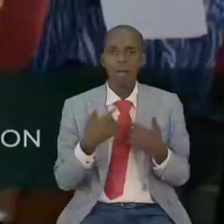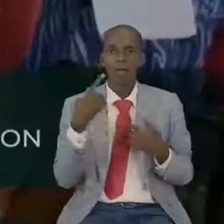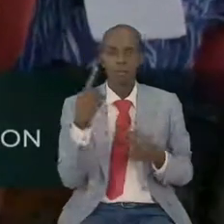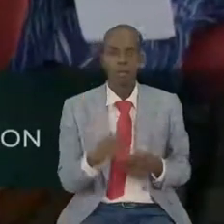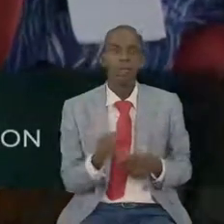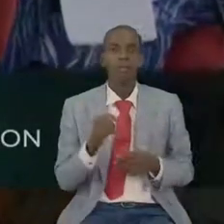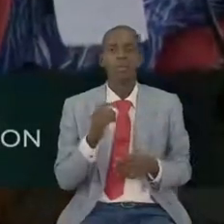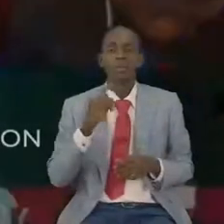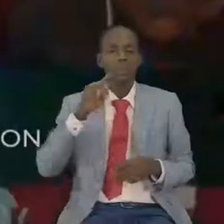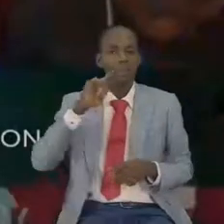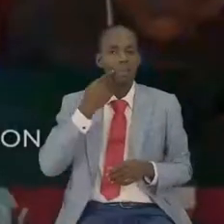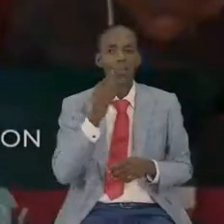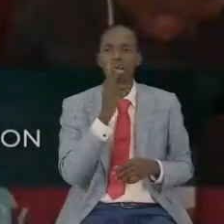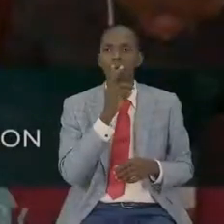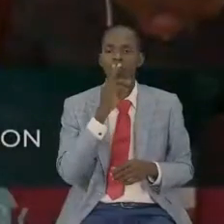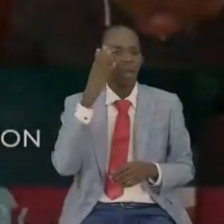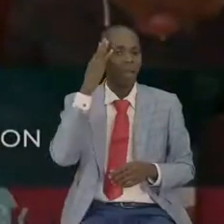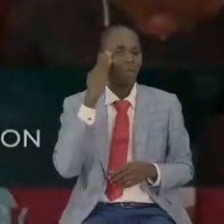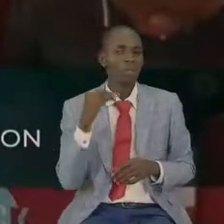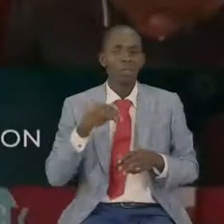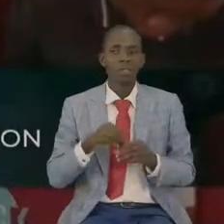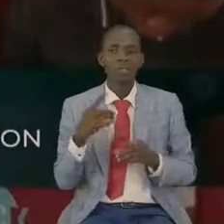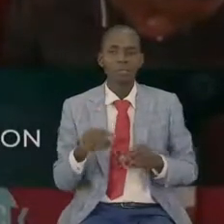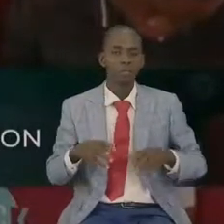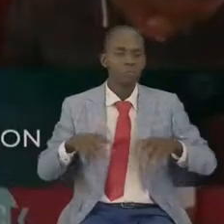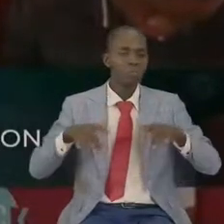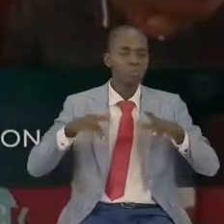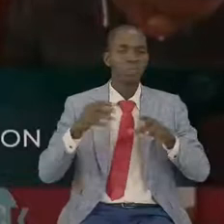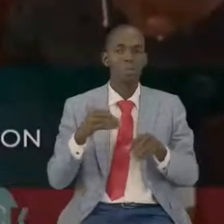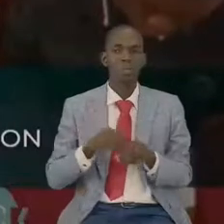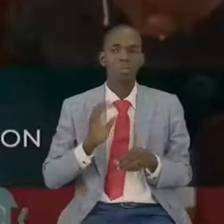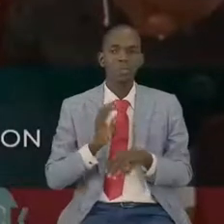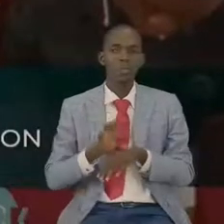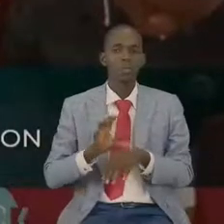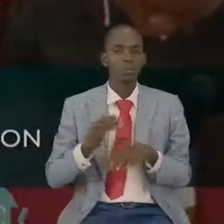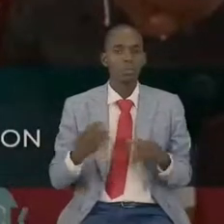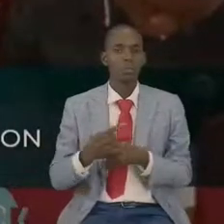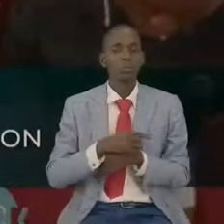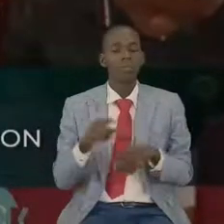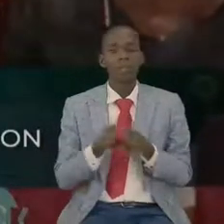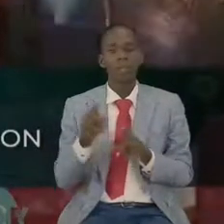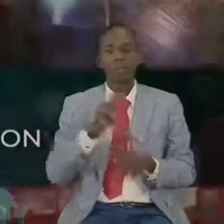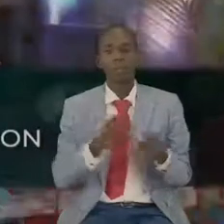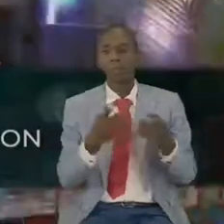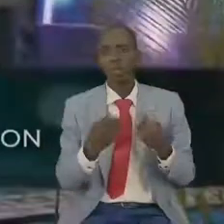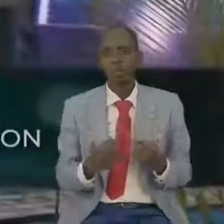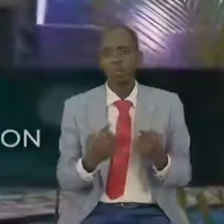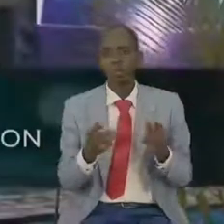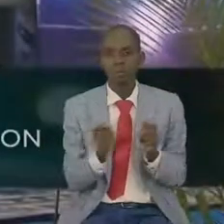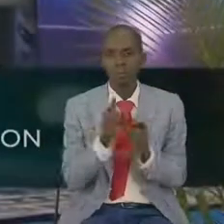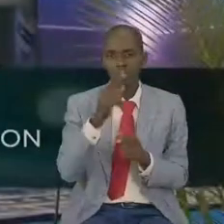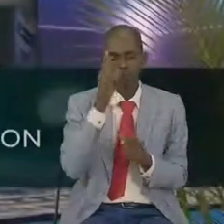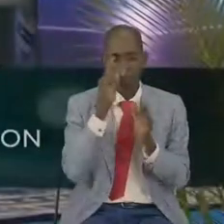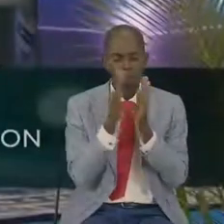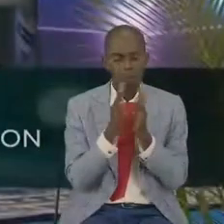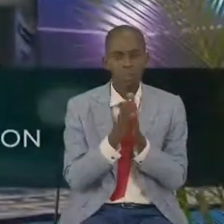l'expérience de l'eau amère. Et dans nos assemblées également aujourd'hui, quand les gens viennent pour la prière,